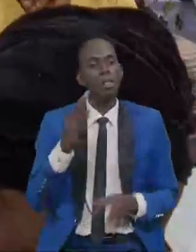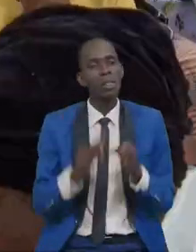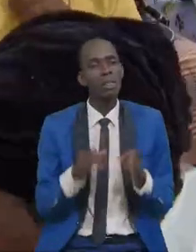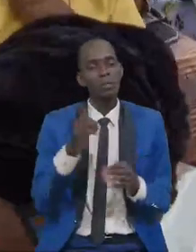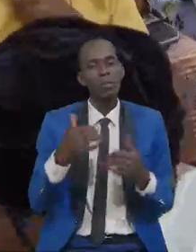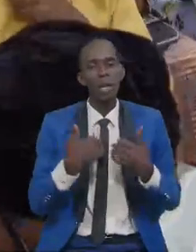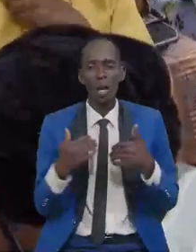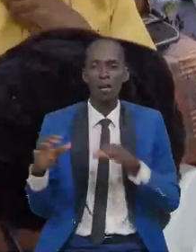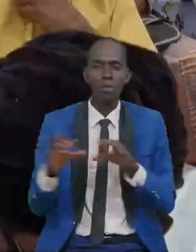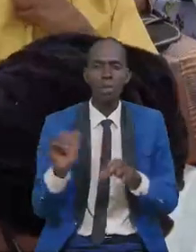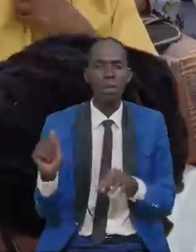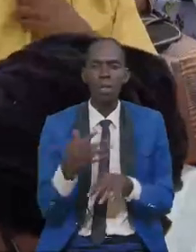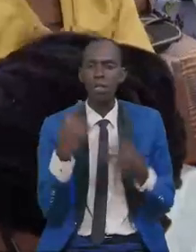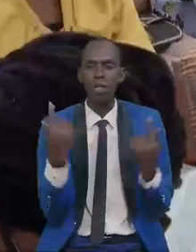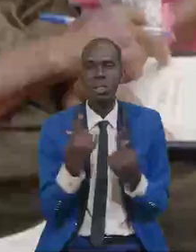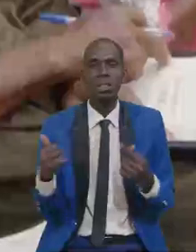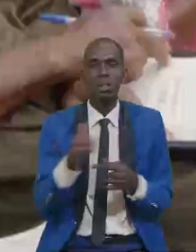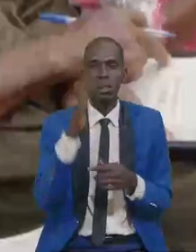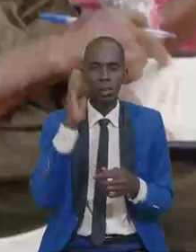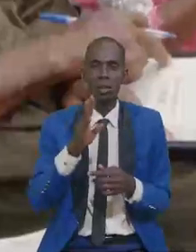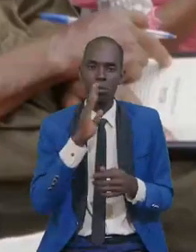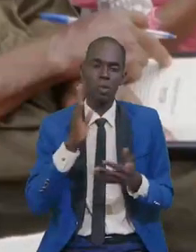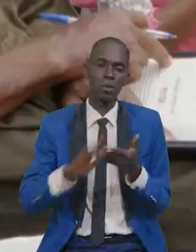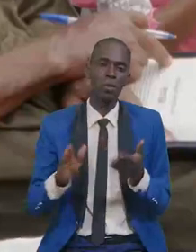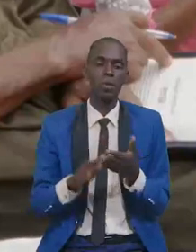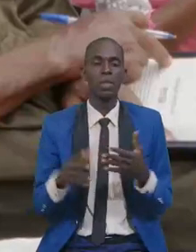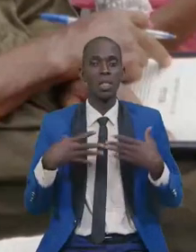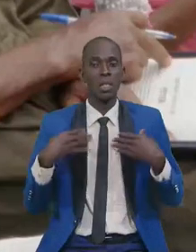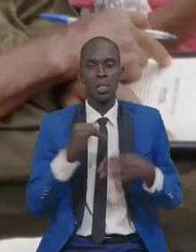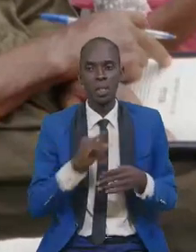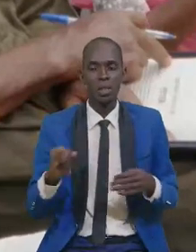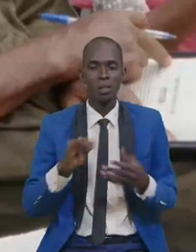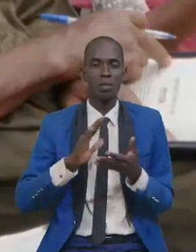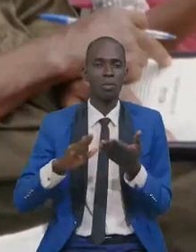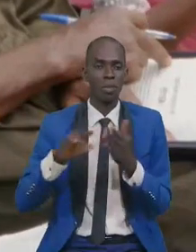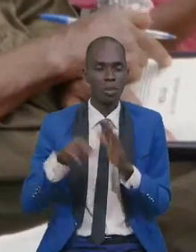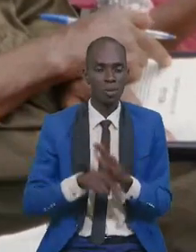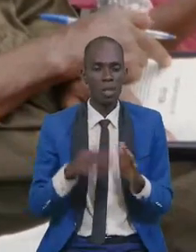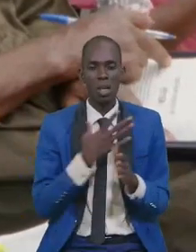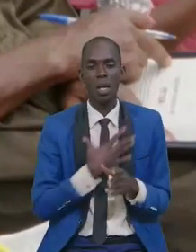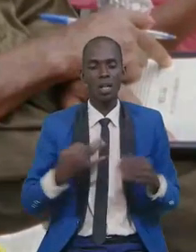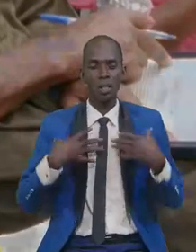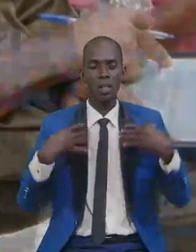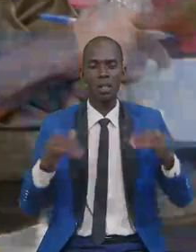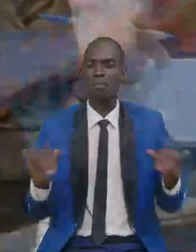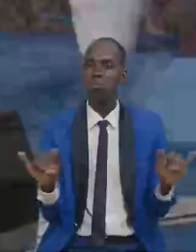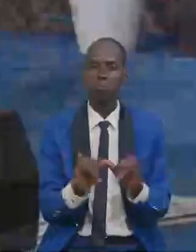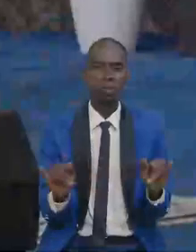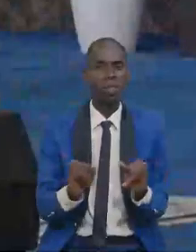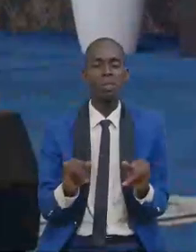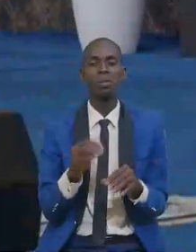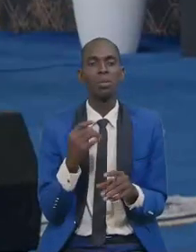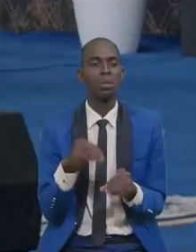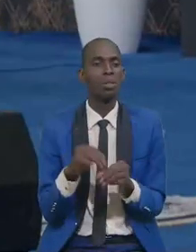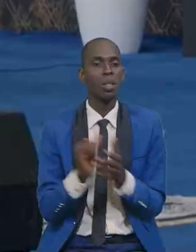Et s'il a commis des péchés, ils lui seront pardonnés. La guérison, le pardon et la guérison.